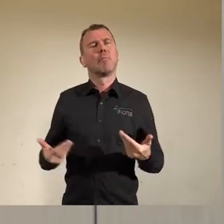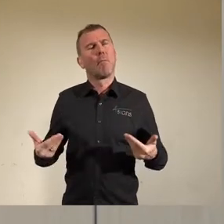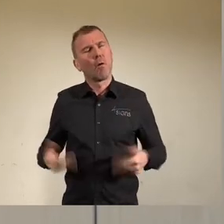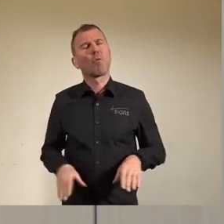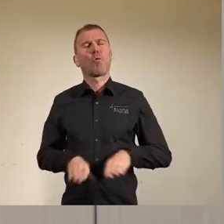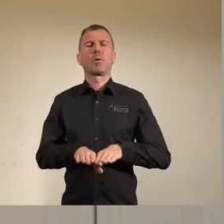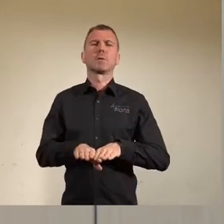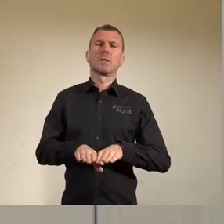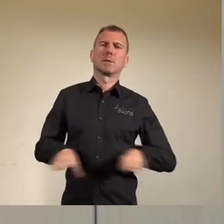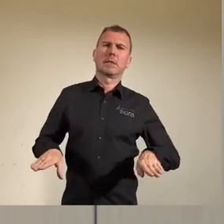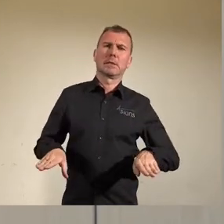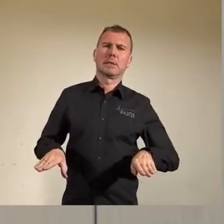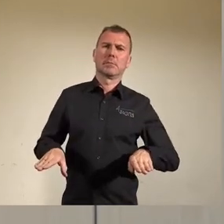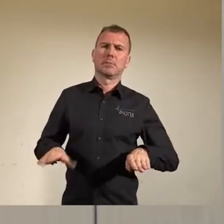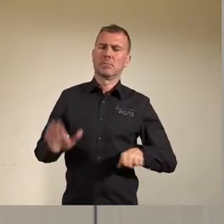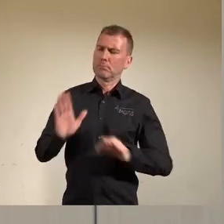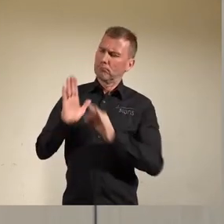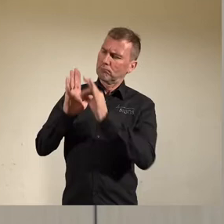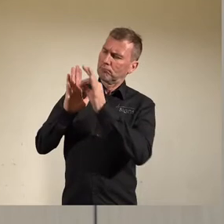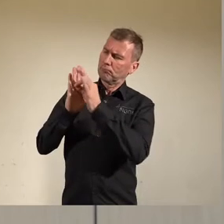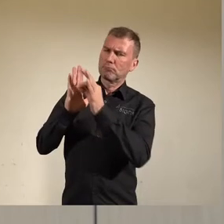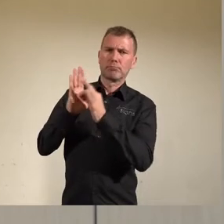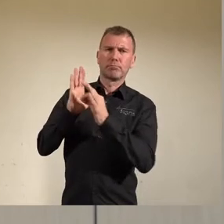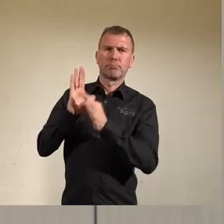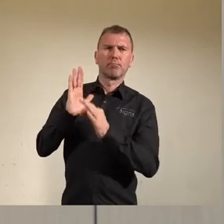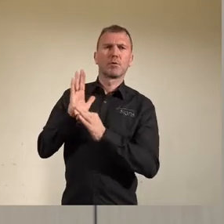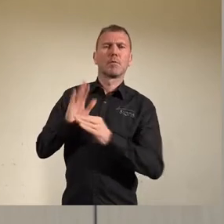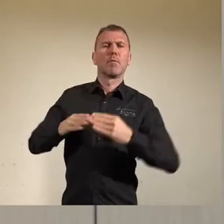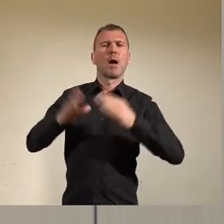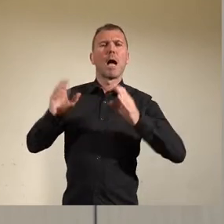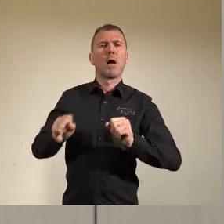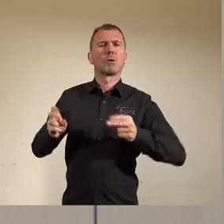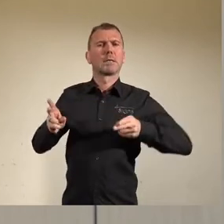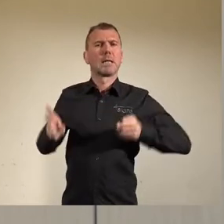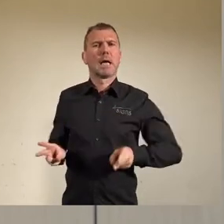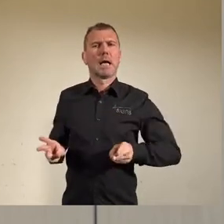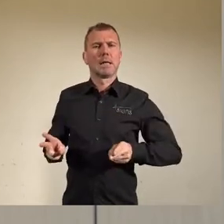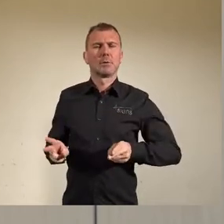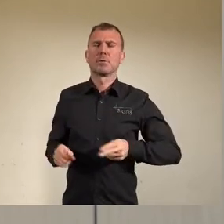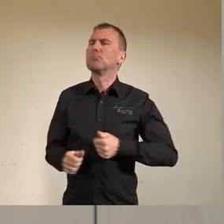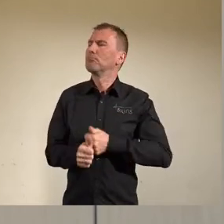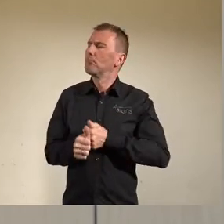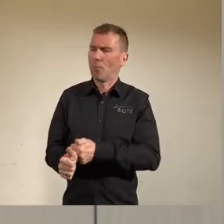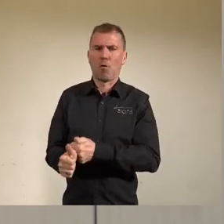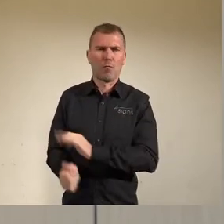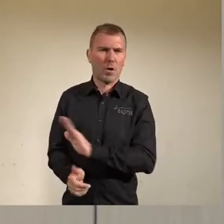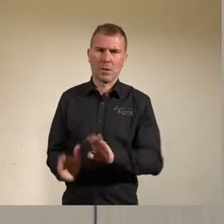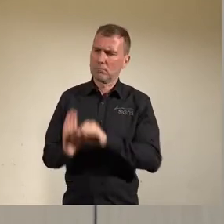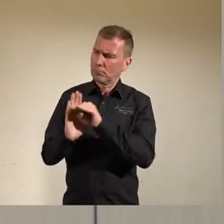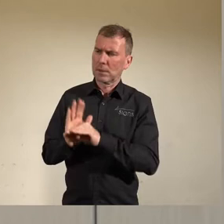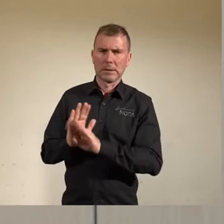grundsätzlich mal die Kriterien des Haushaltsrechts einhalten